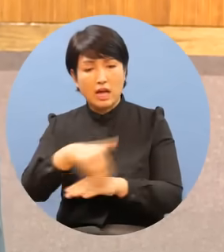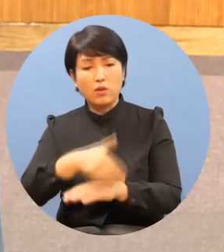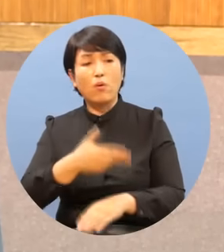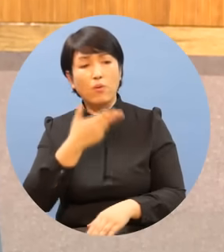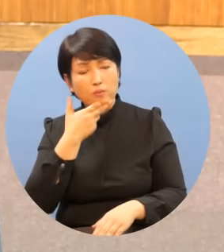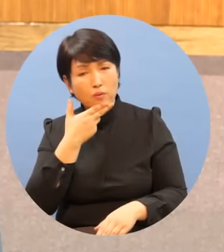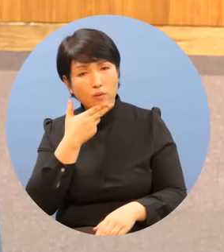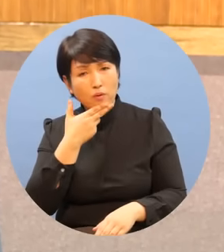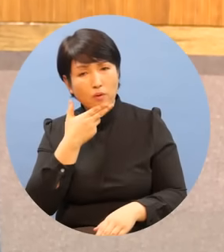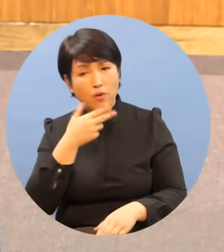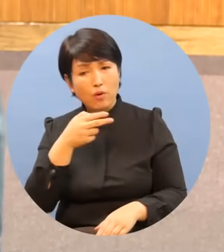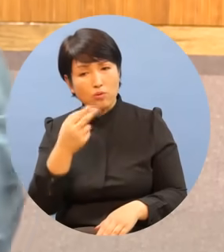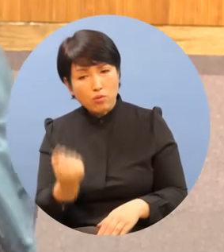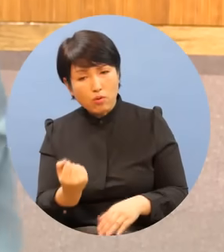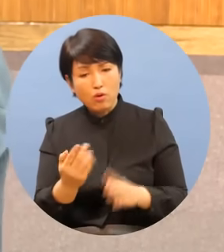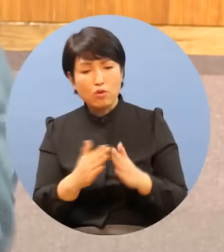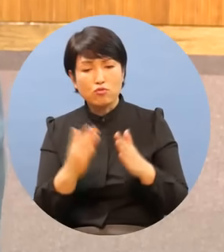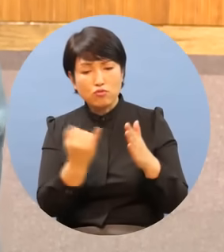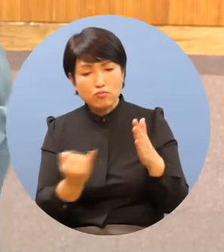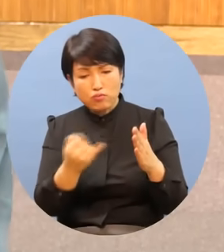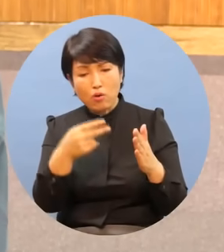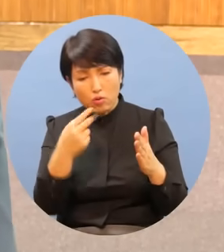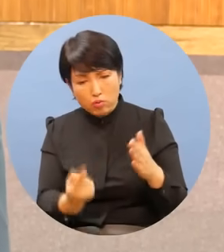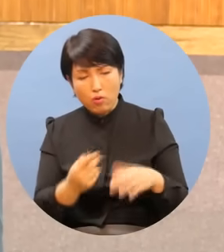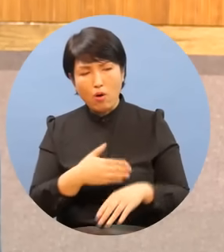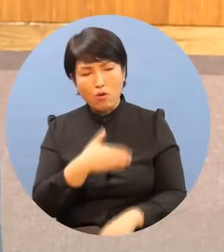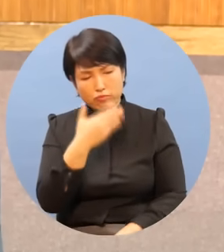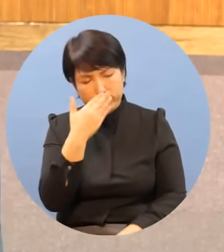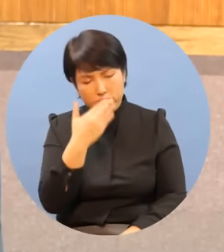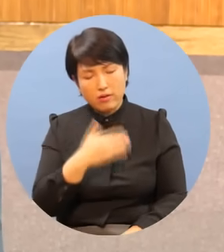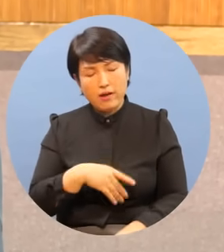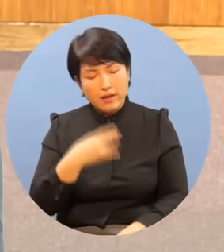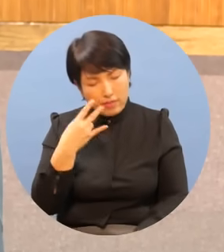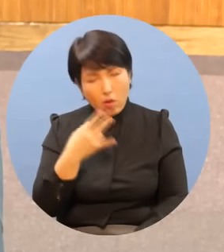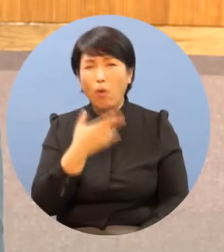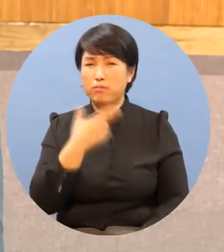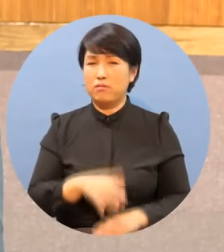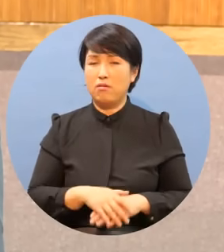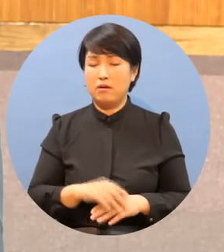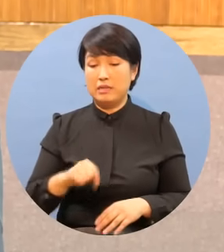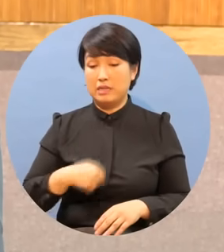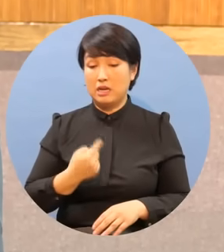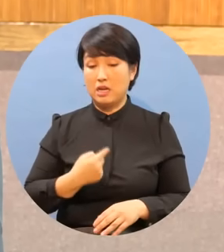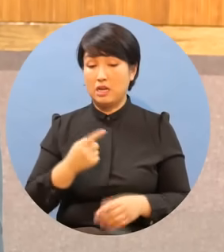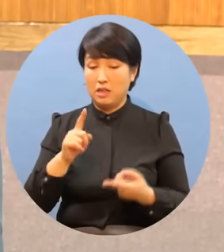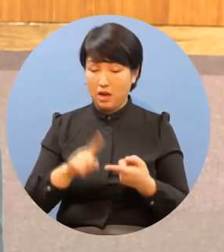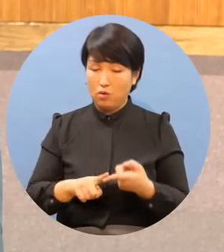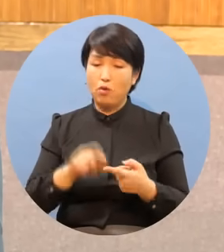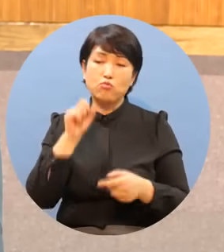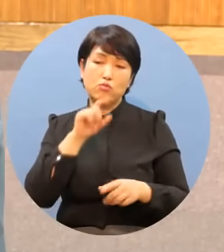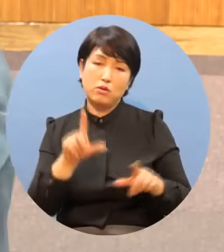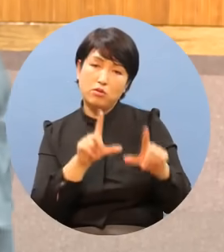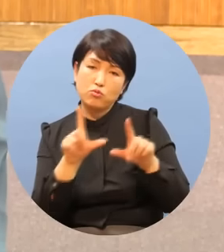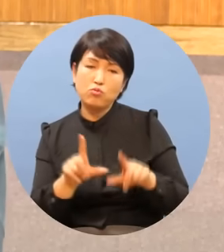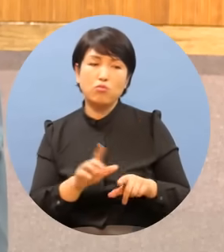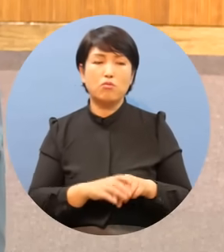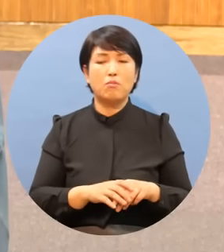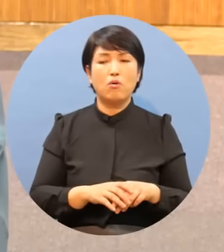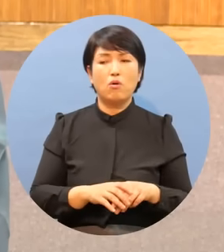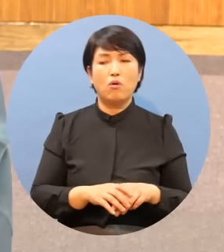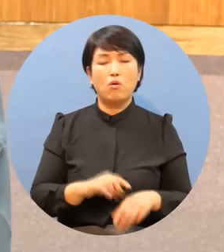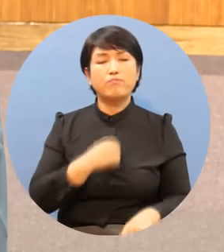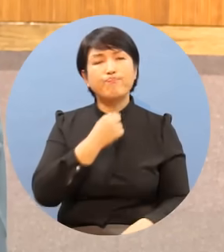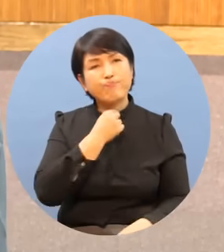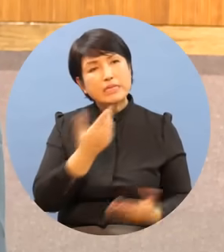순종하고 사는 여자들이 드물어요. 자기 나름대로 직장은 돈은 안 버더라도 자기 나름대로 취미생활도 하고 보람있는